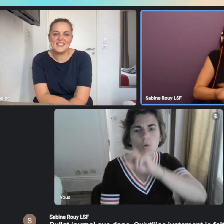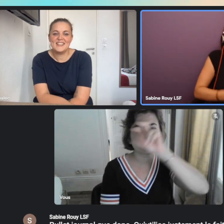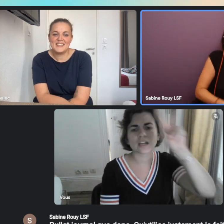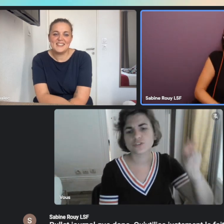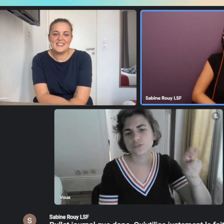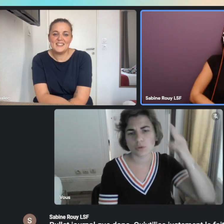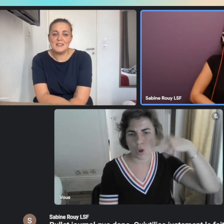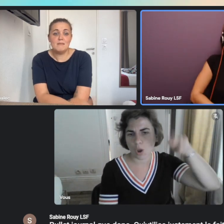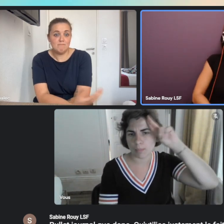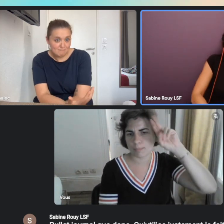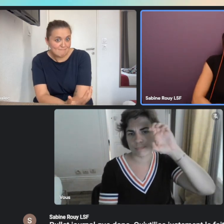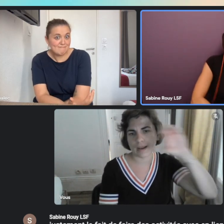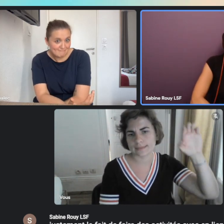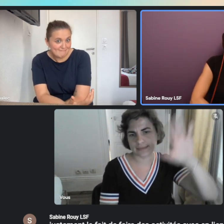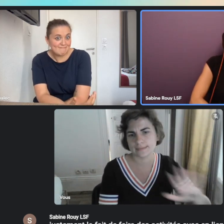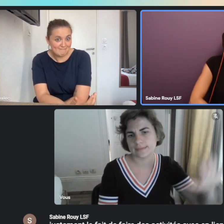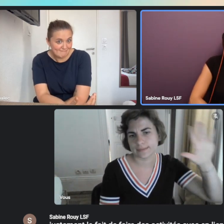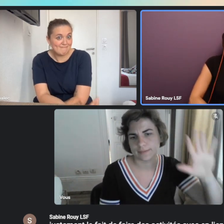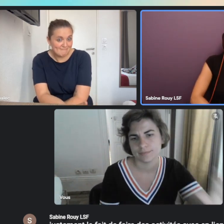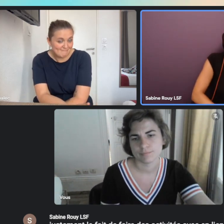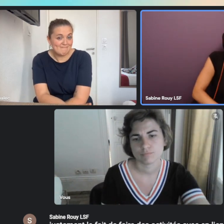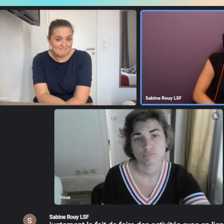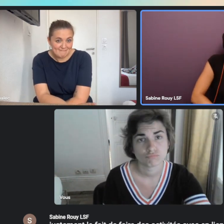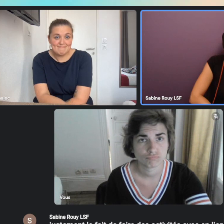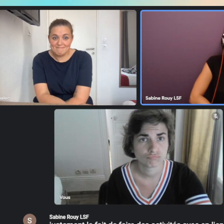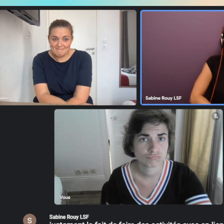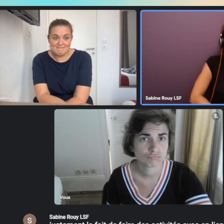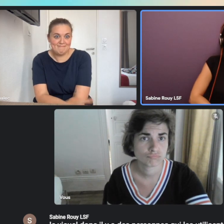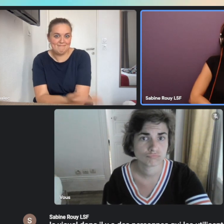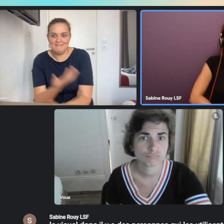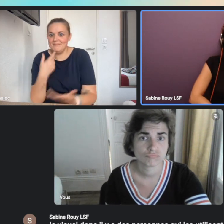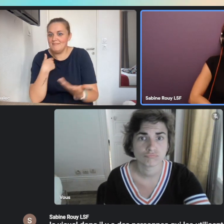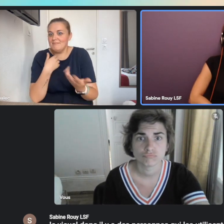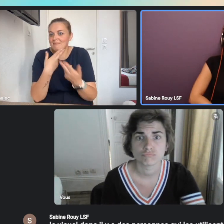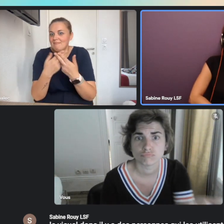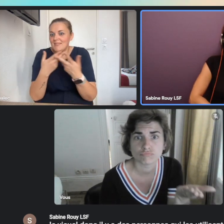justement à se lancer dans le bullet journal concernant, donc un voyage en Europe de l'Est.